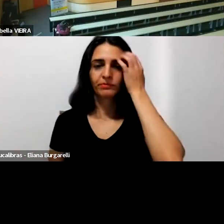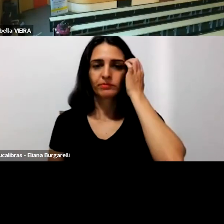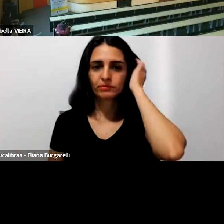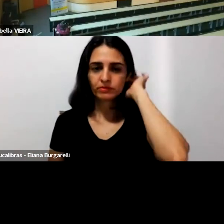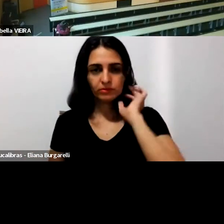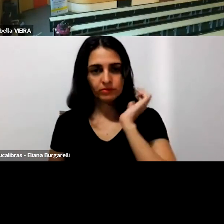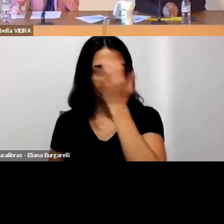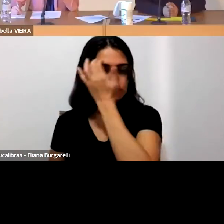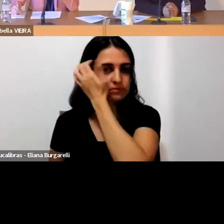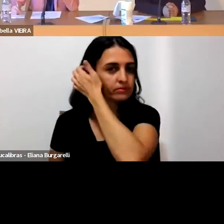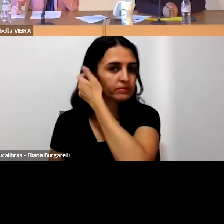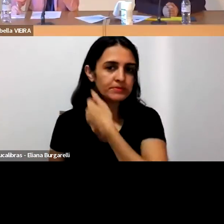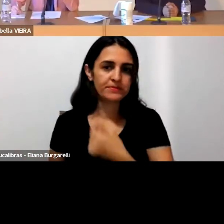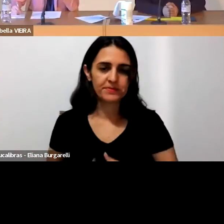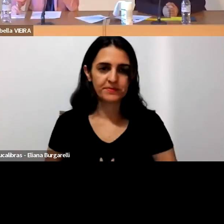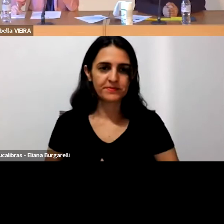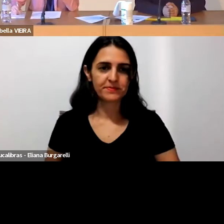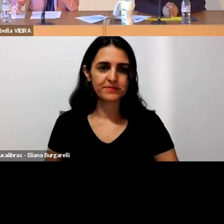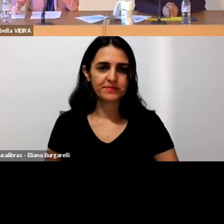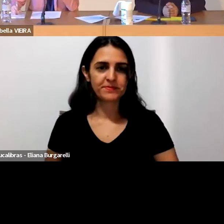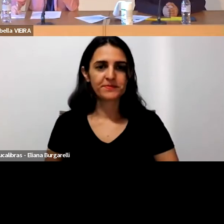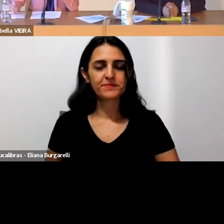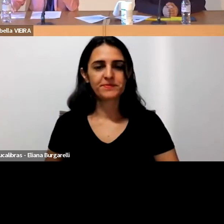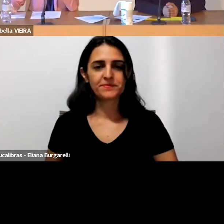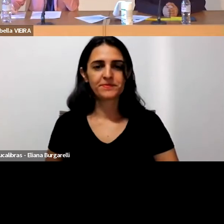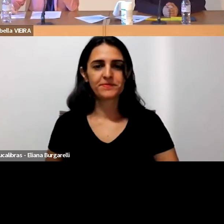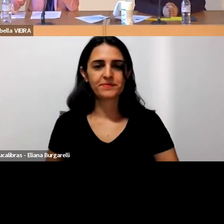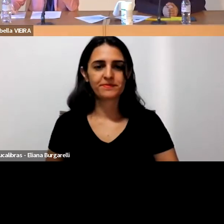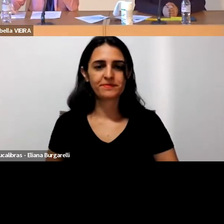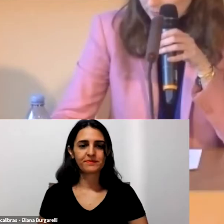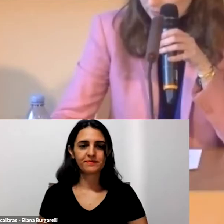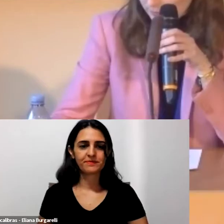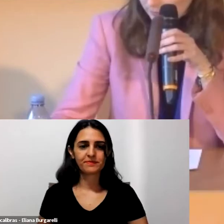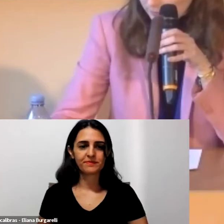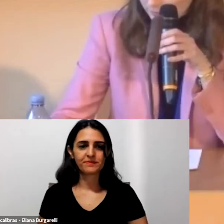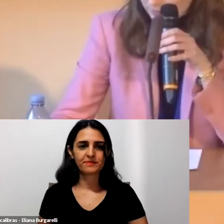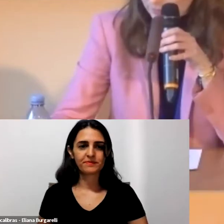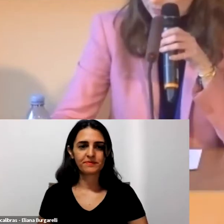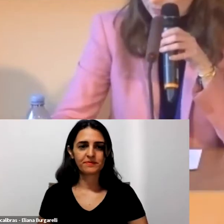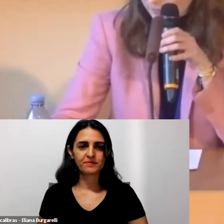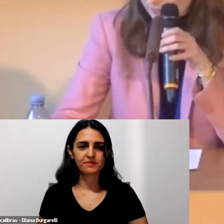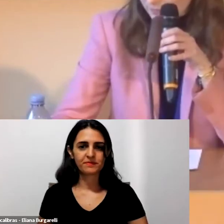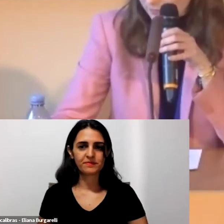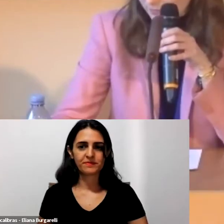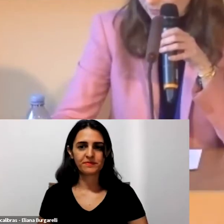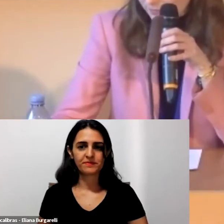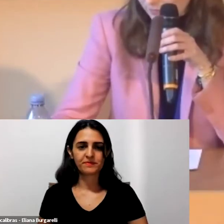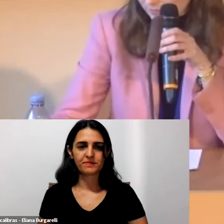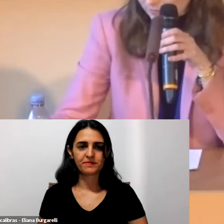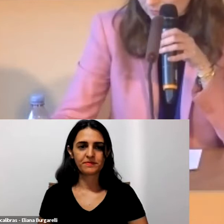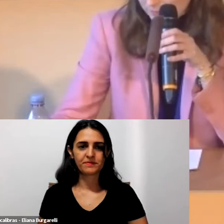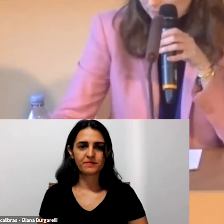savez, je pense, avec les informations, qu'il y a un problème avec notre chère Amazonie, qu'elle est extrêmement menacée.